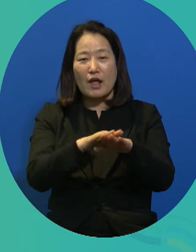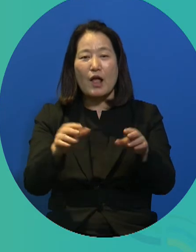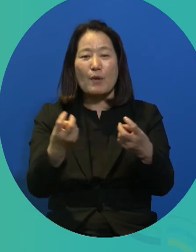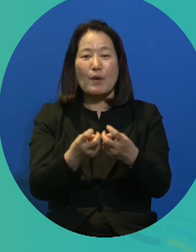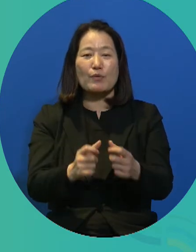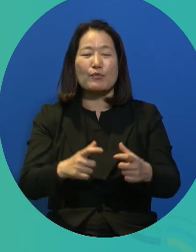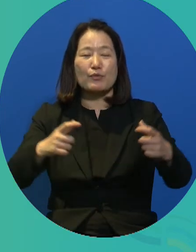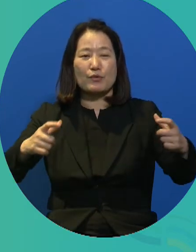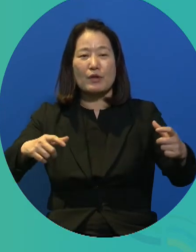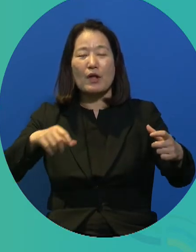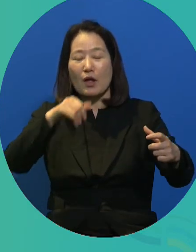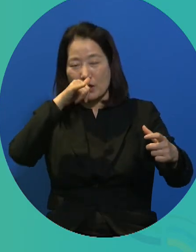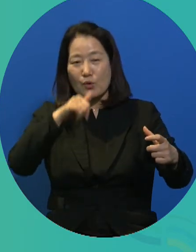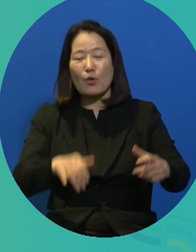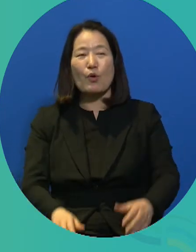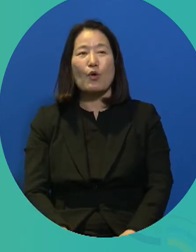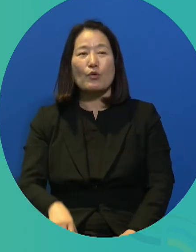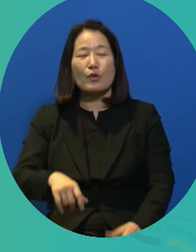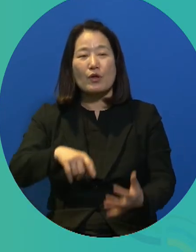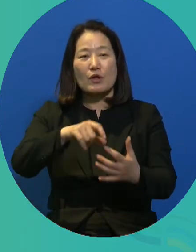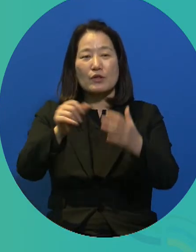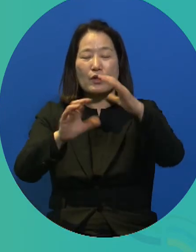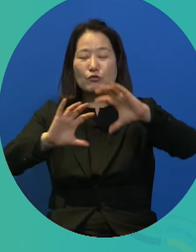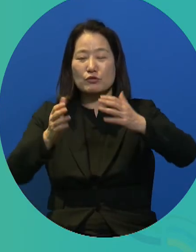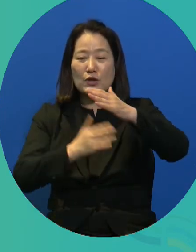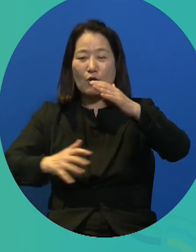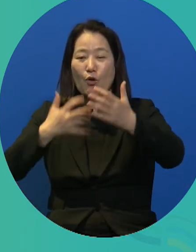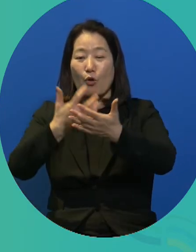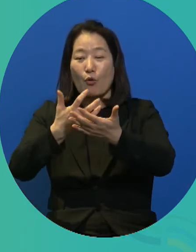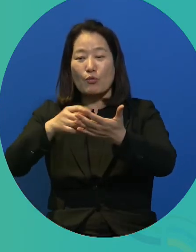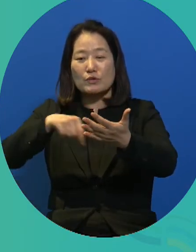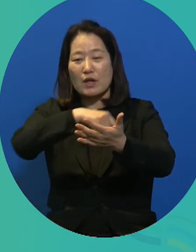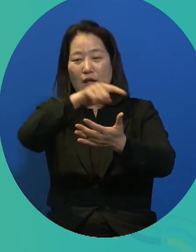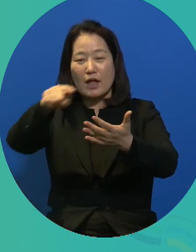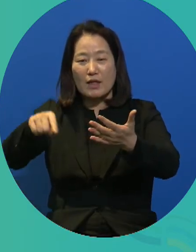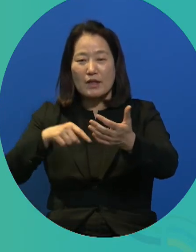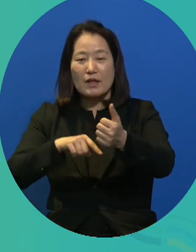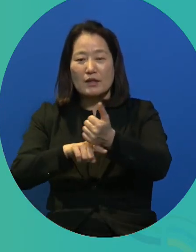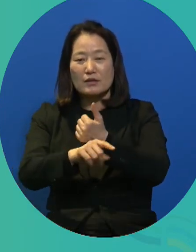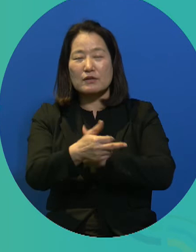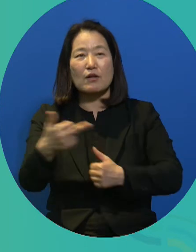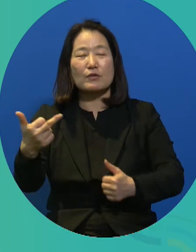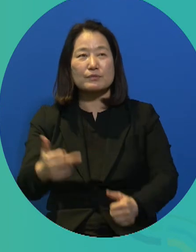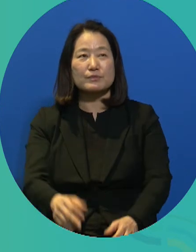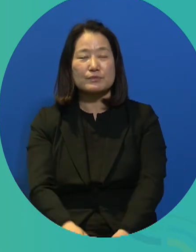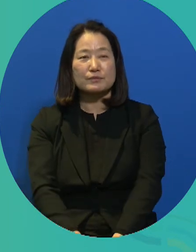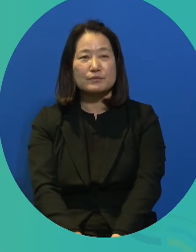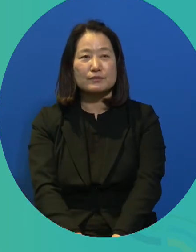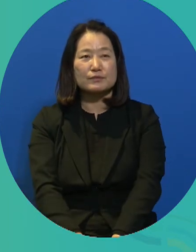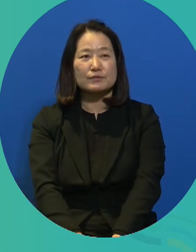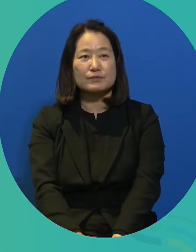이 선택의정서가 이 비준되는 거에 가장 큰 의미라고 보여집니다.